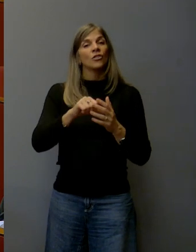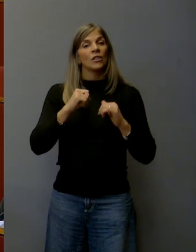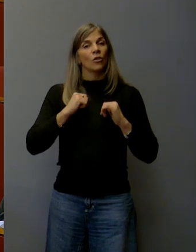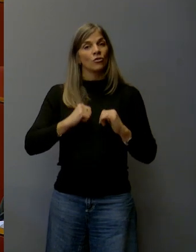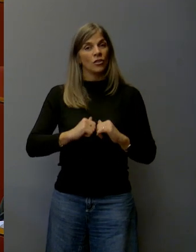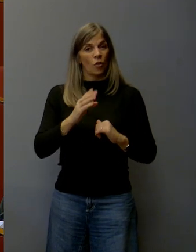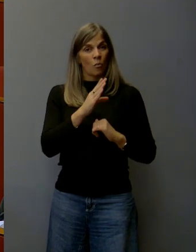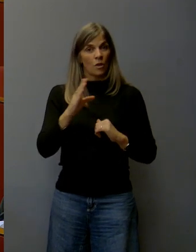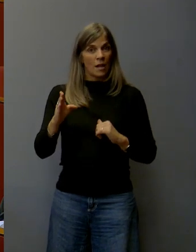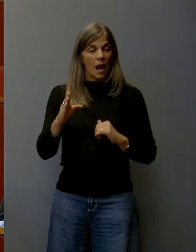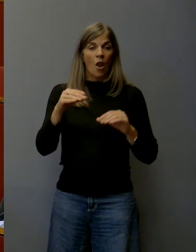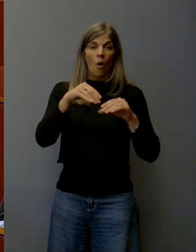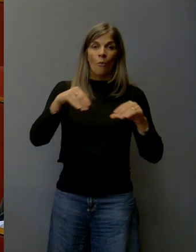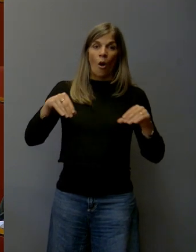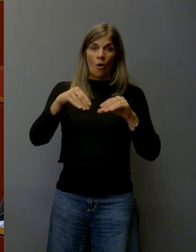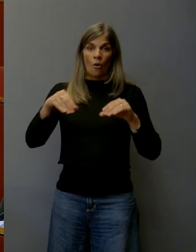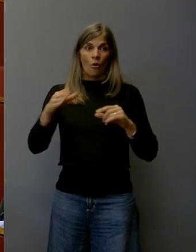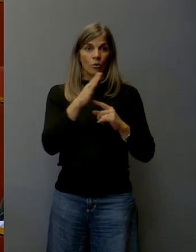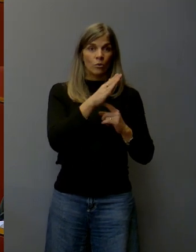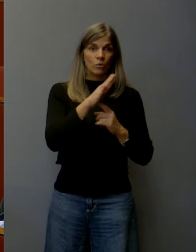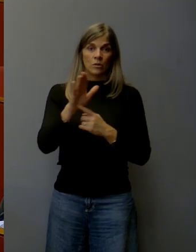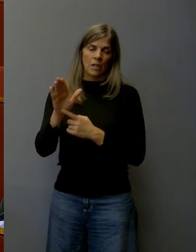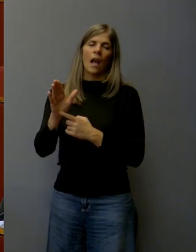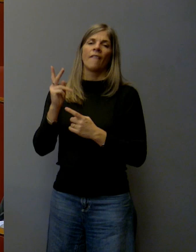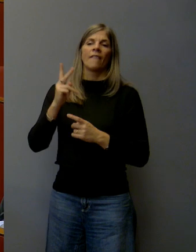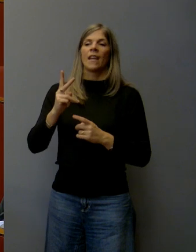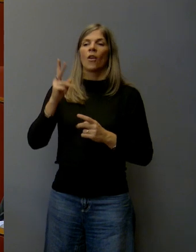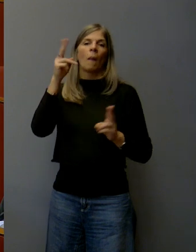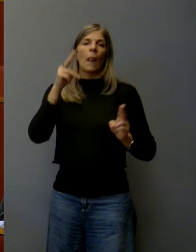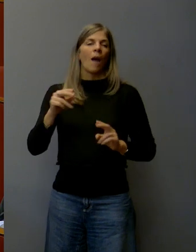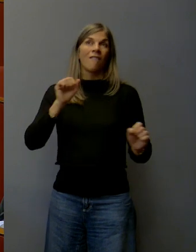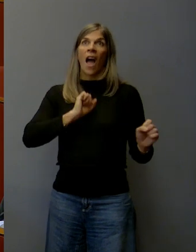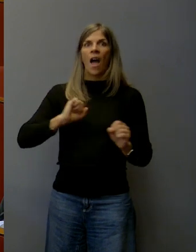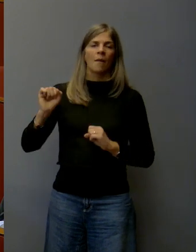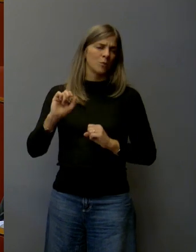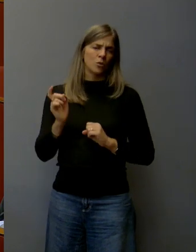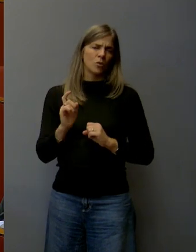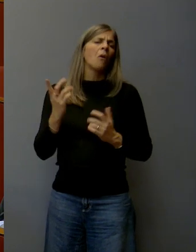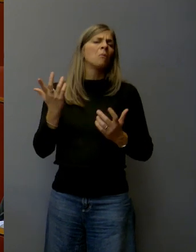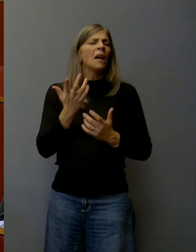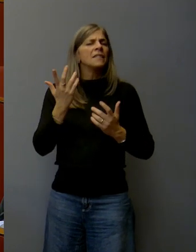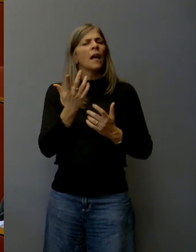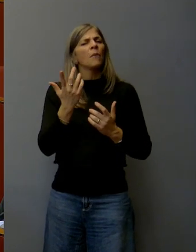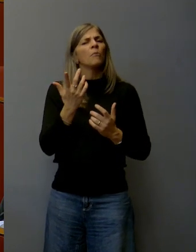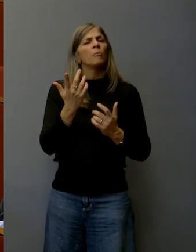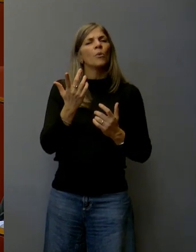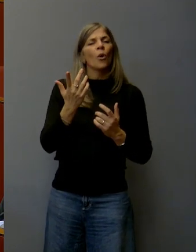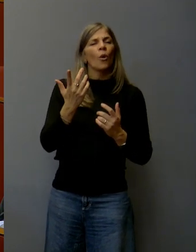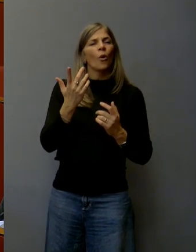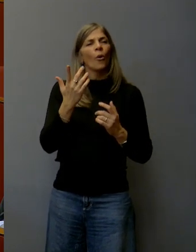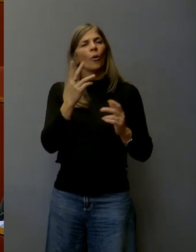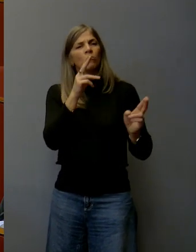ospitato grandi autori evidentemente Ma hanno per esempio ospitato realtà molto giovani